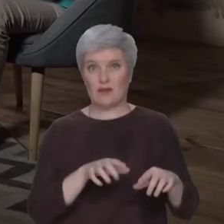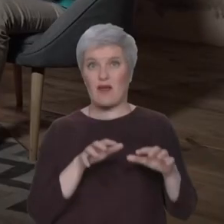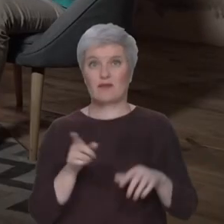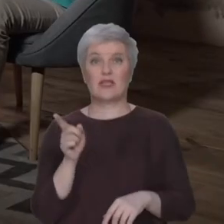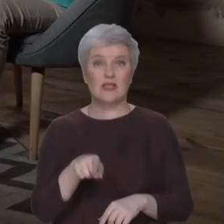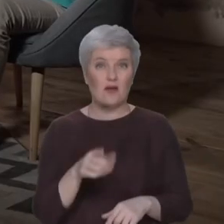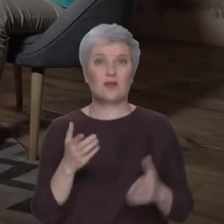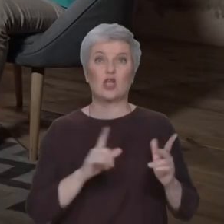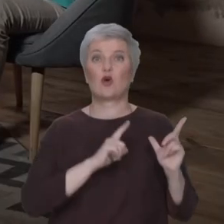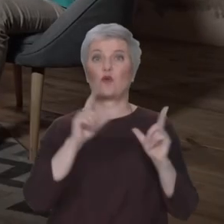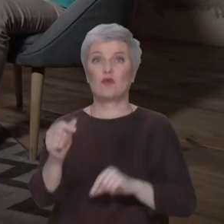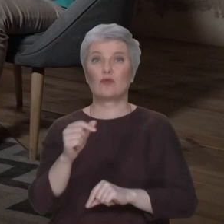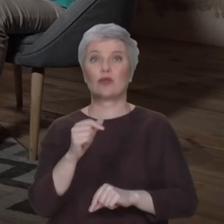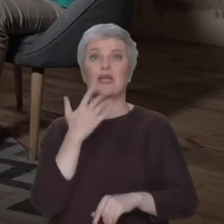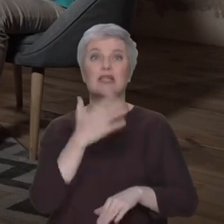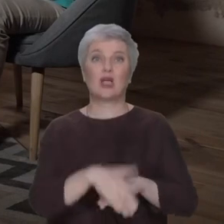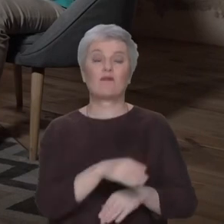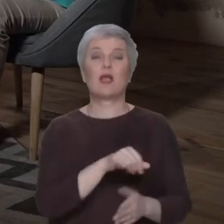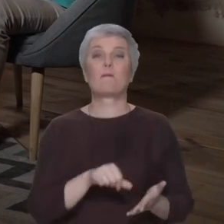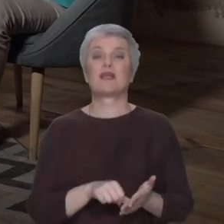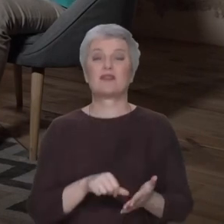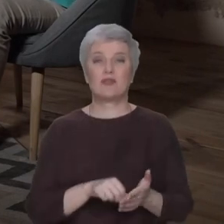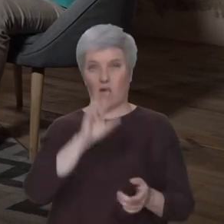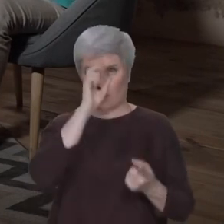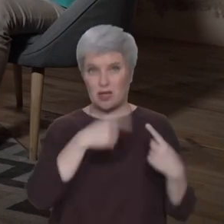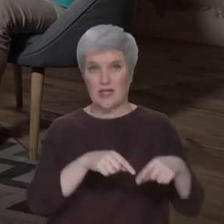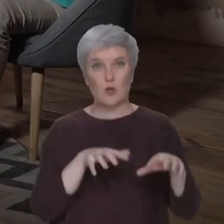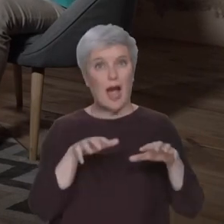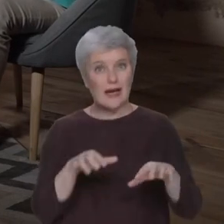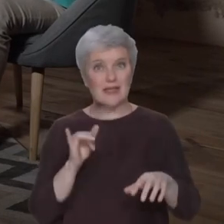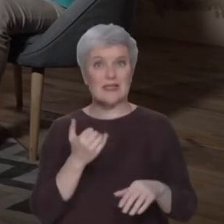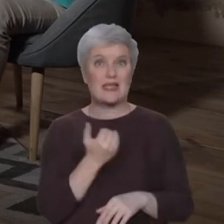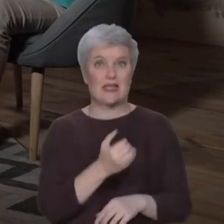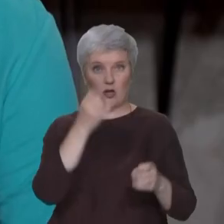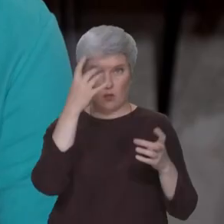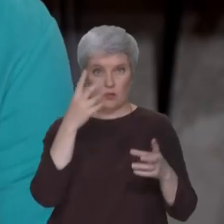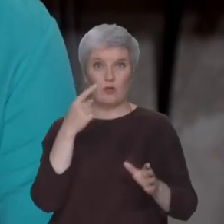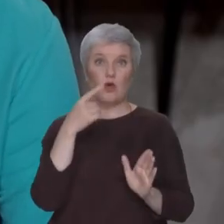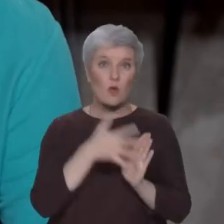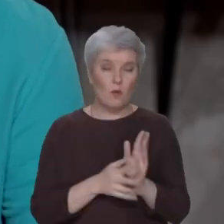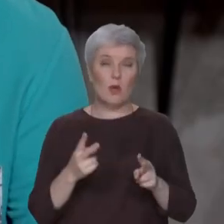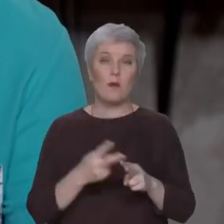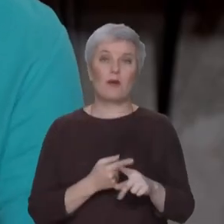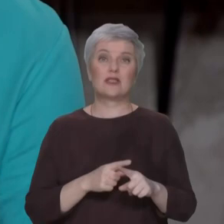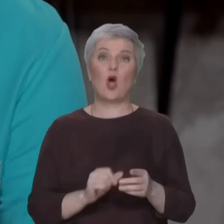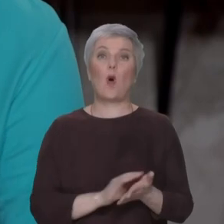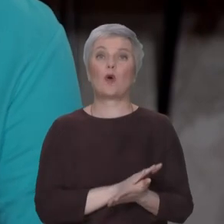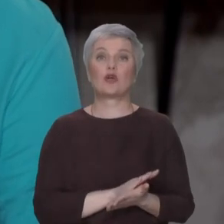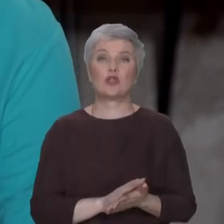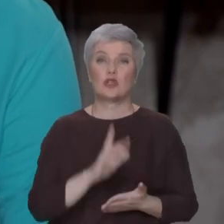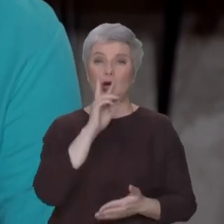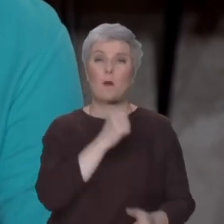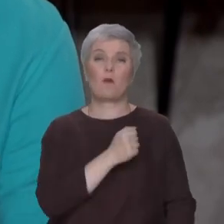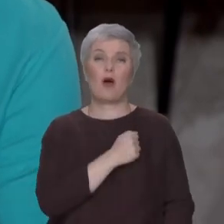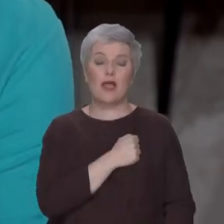за кордон, вони все одно представляють країну-агресора і її культуру, і вони розуміють, що без цього очищення, покаяння і всього